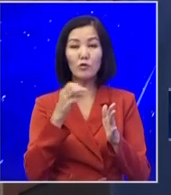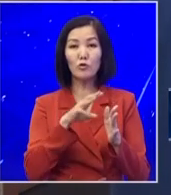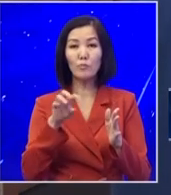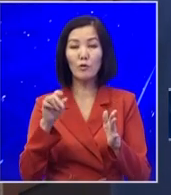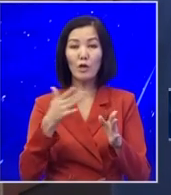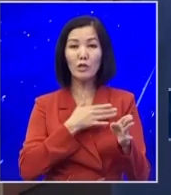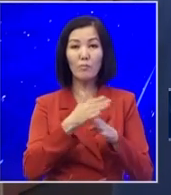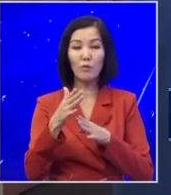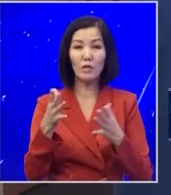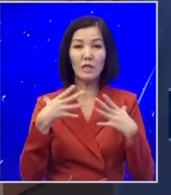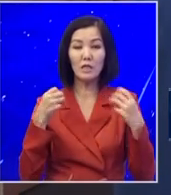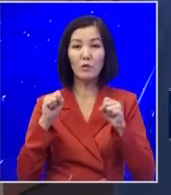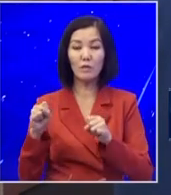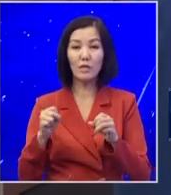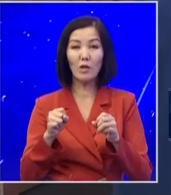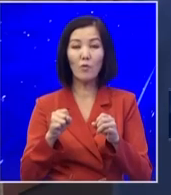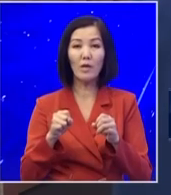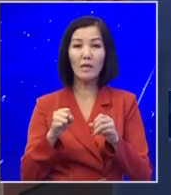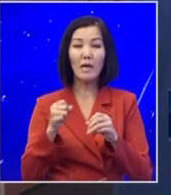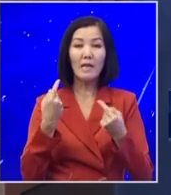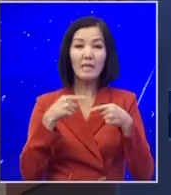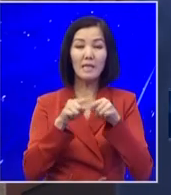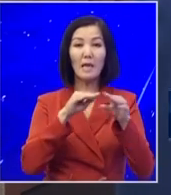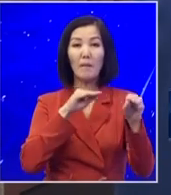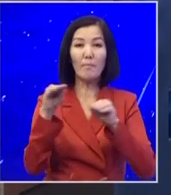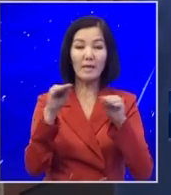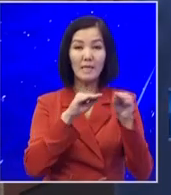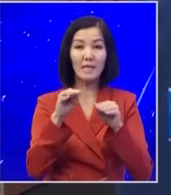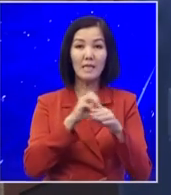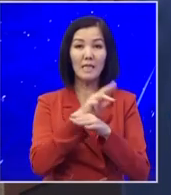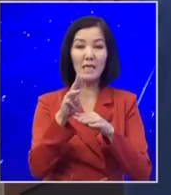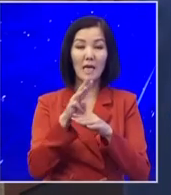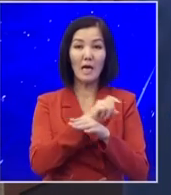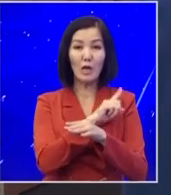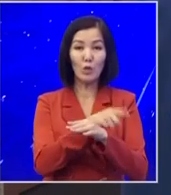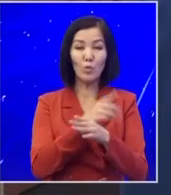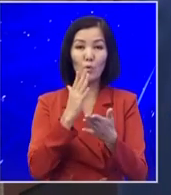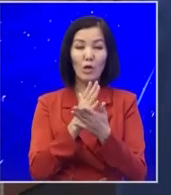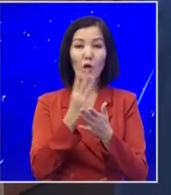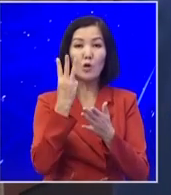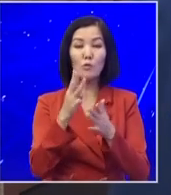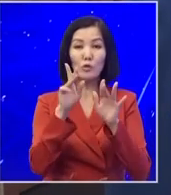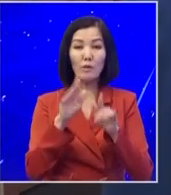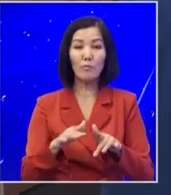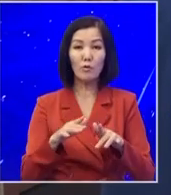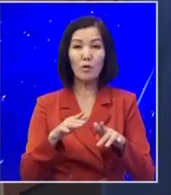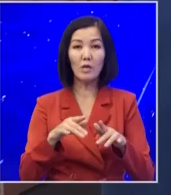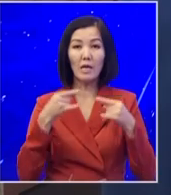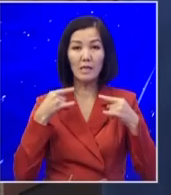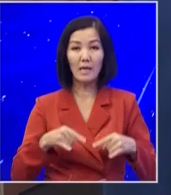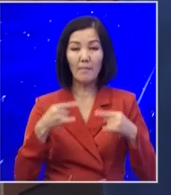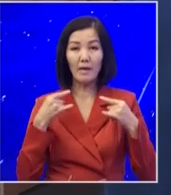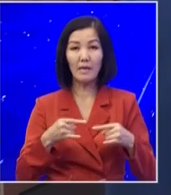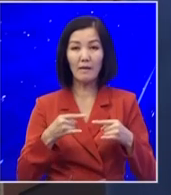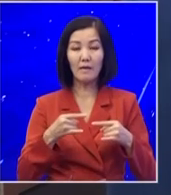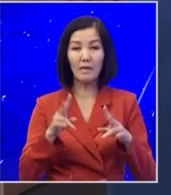Оны денсаулық сақтау мекемелеріндегі материалдық базаны нығайтуға жұмсап жатыр. Оның ішінде 3 компьютерлік томография аппаратын, 100-ден аса